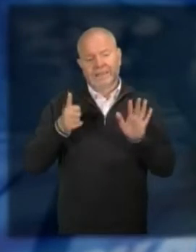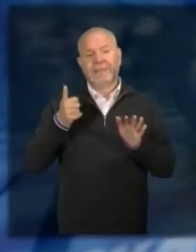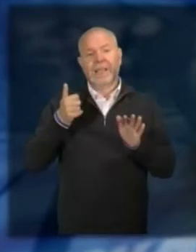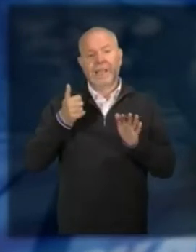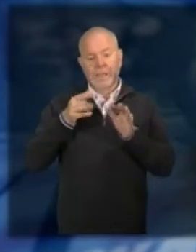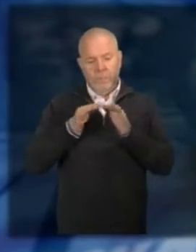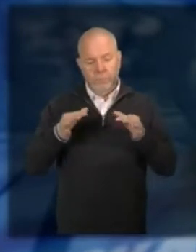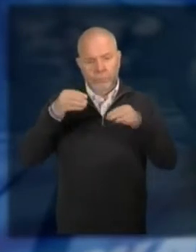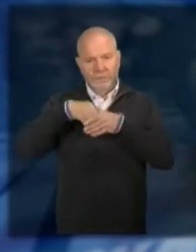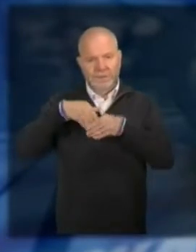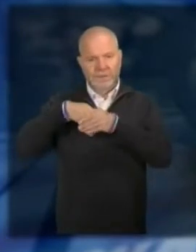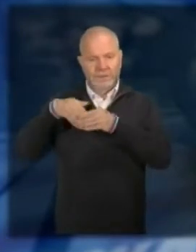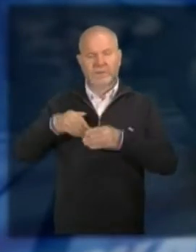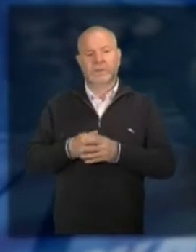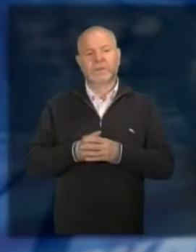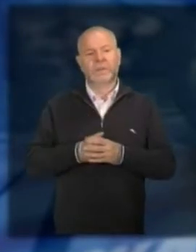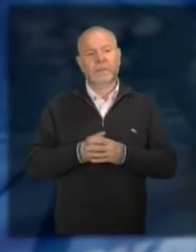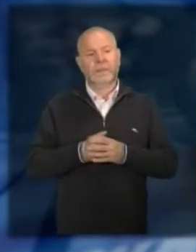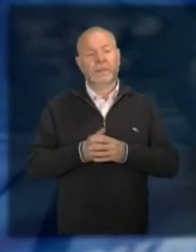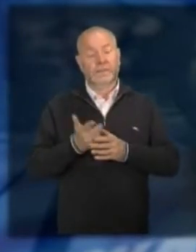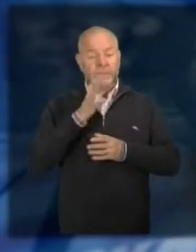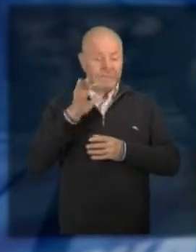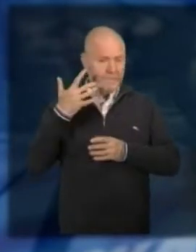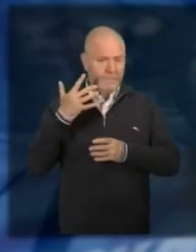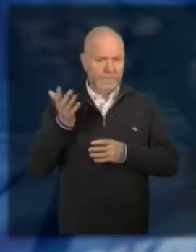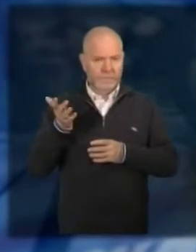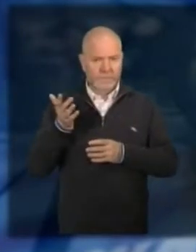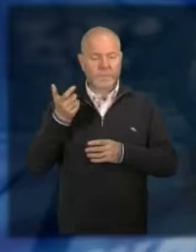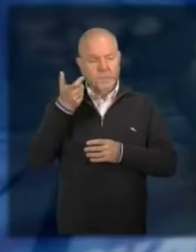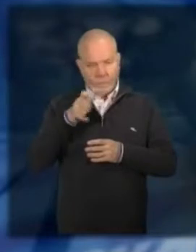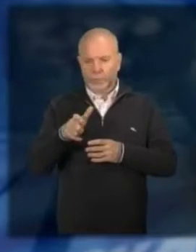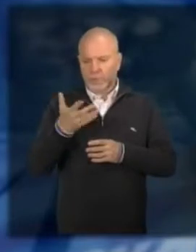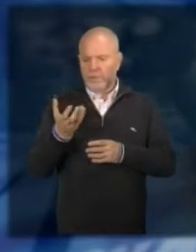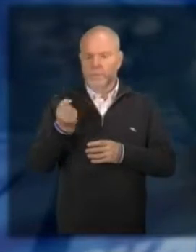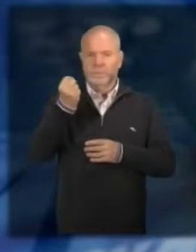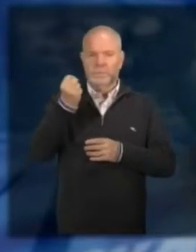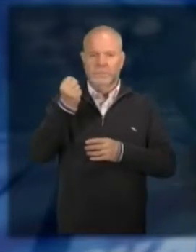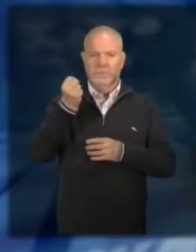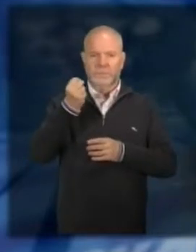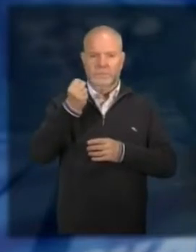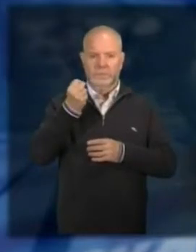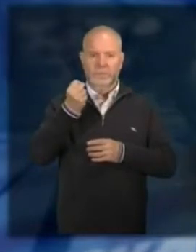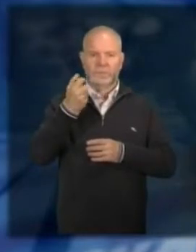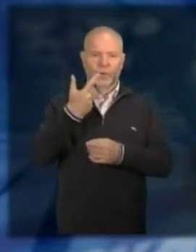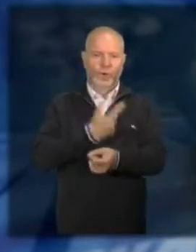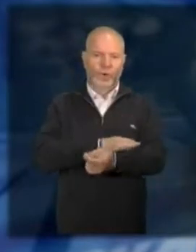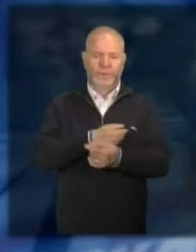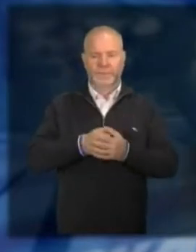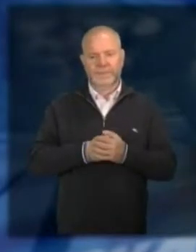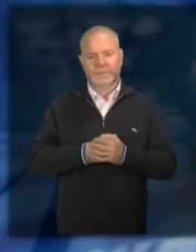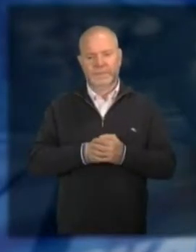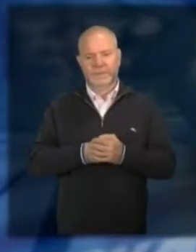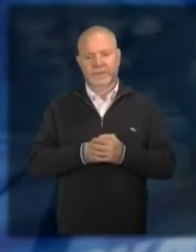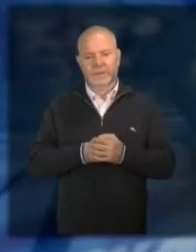plastica. Su disposizione del magistrato è stato denunciato a piede libero per detenzione di stupefacenti ai fini di spaccio. Nel corso del